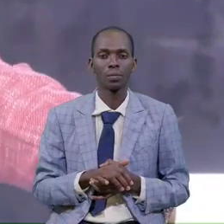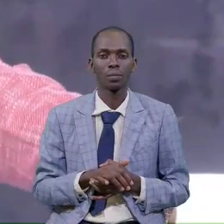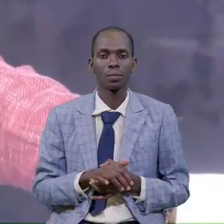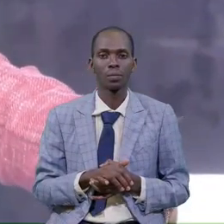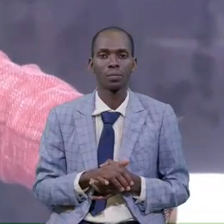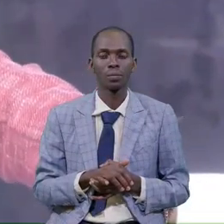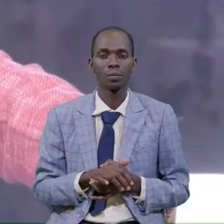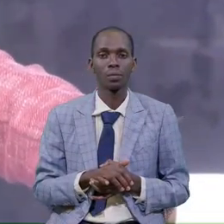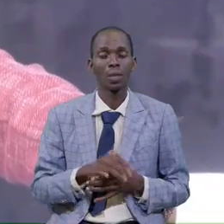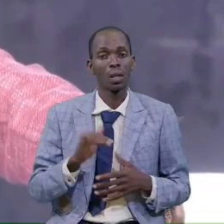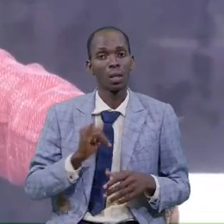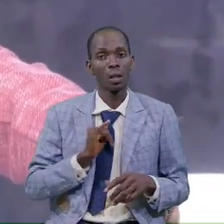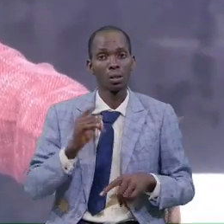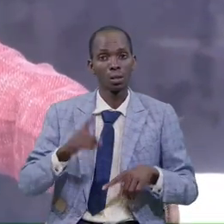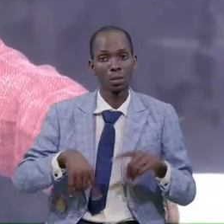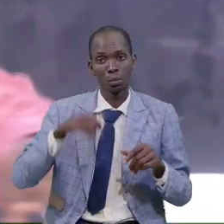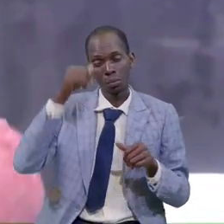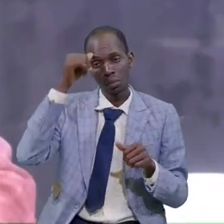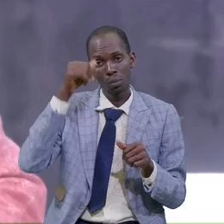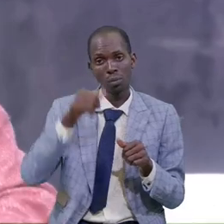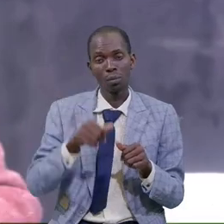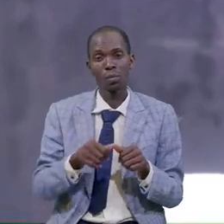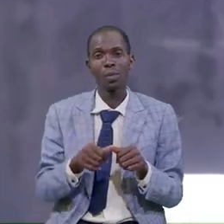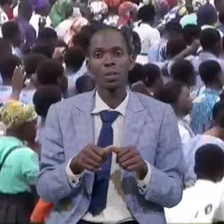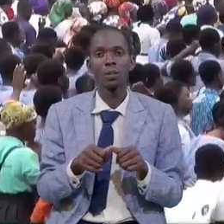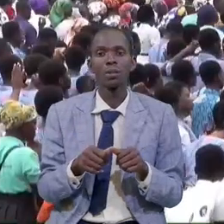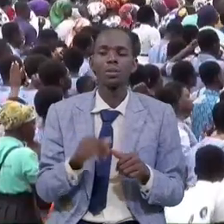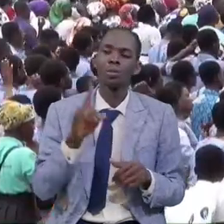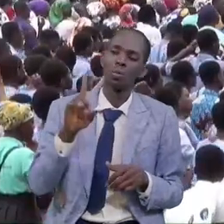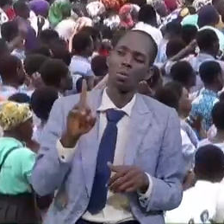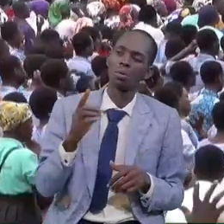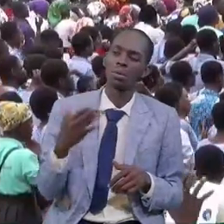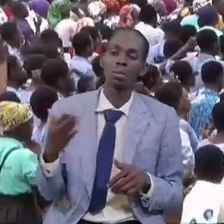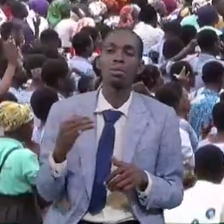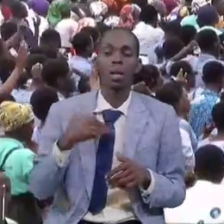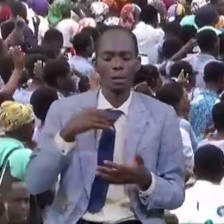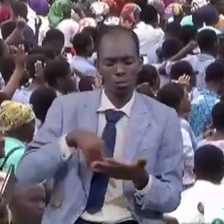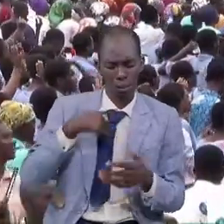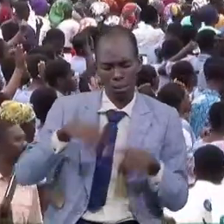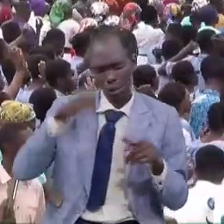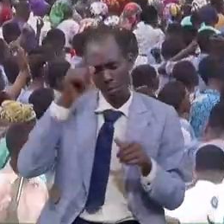Je lis, je ne me rappelle pas. Ça, c'est annulé au nom de Jésus.